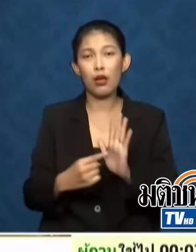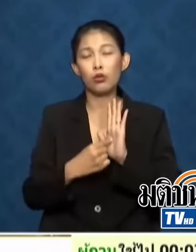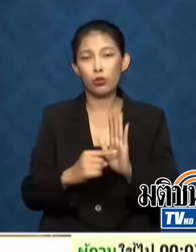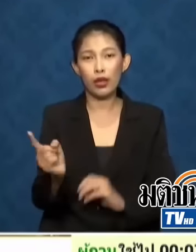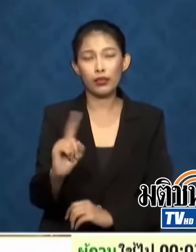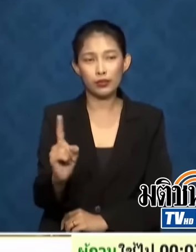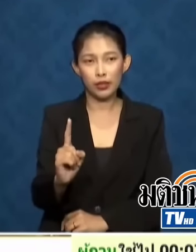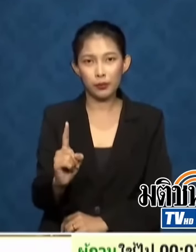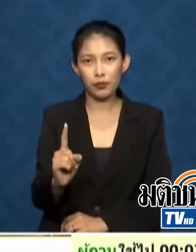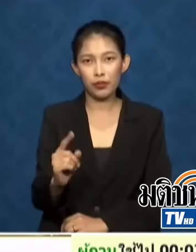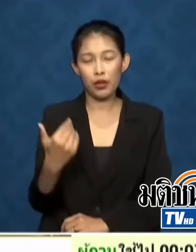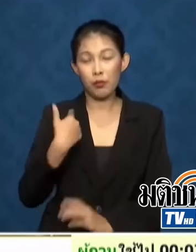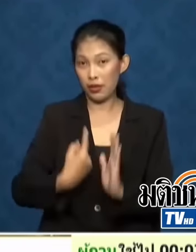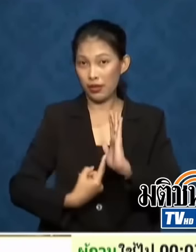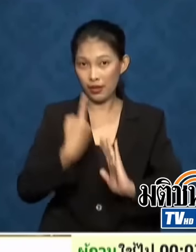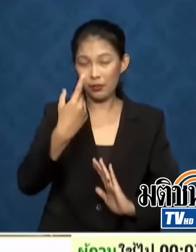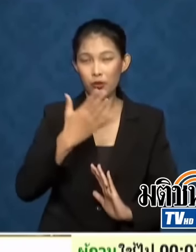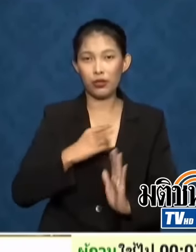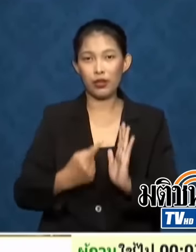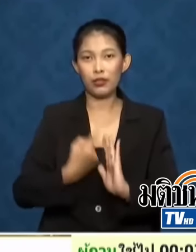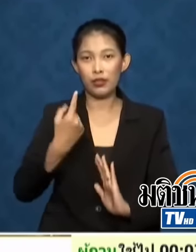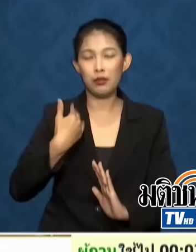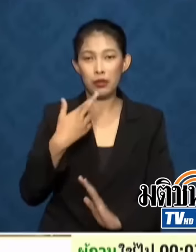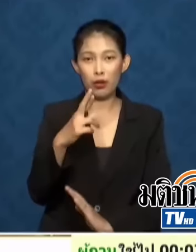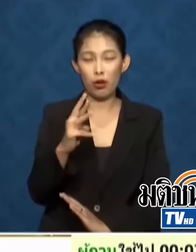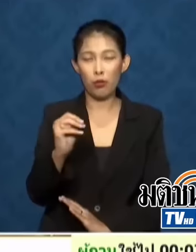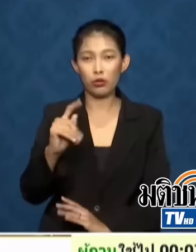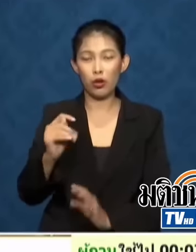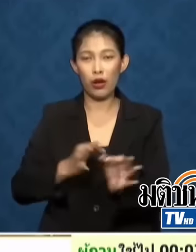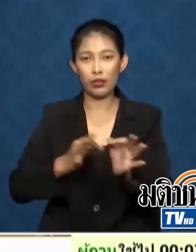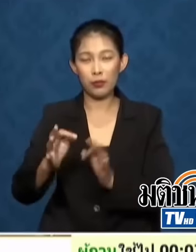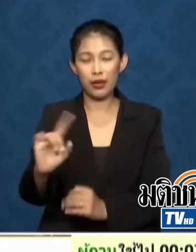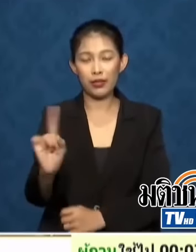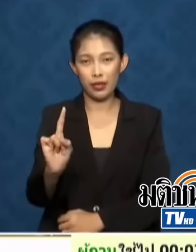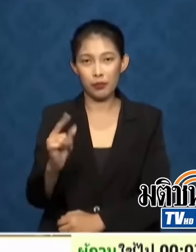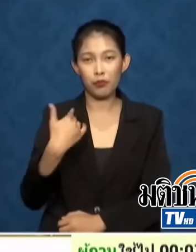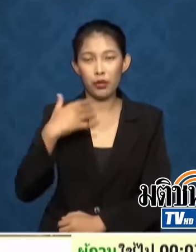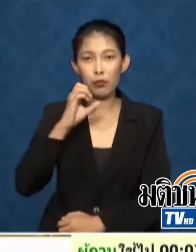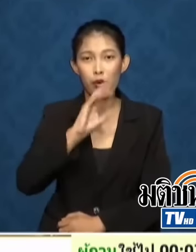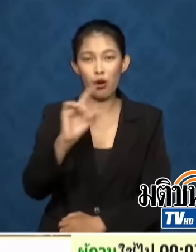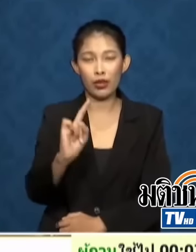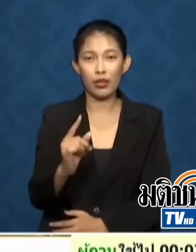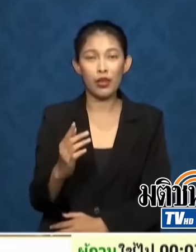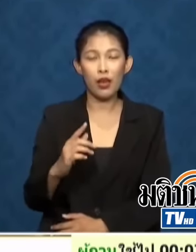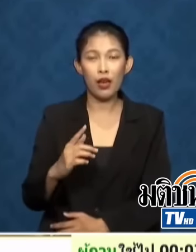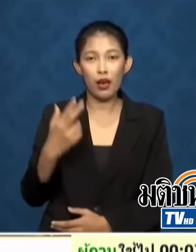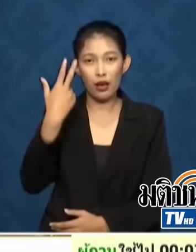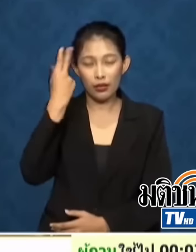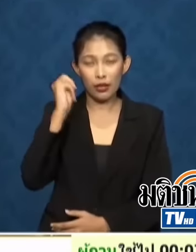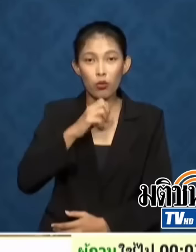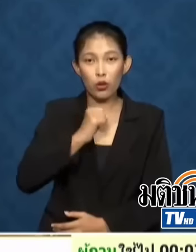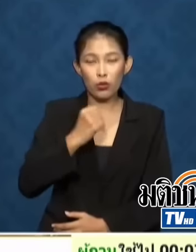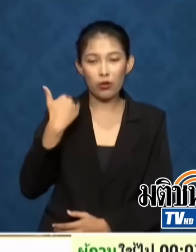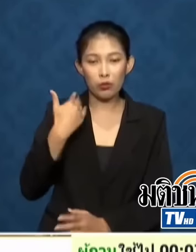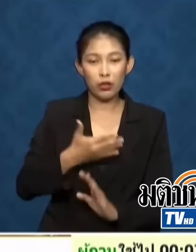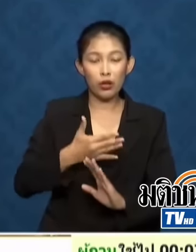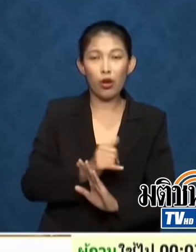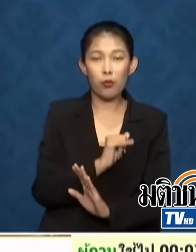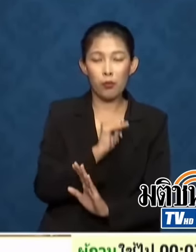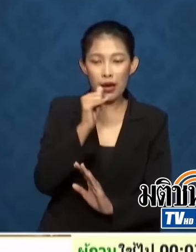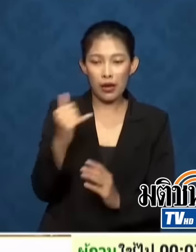านเริ่มต้นก่อนนะครับอันนี้สิ่งที่ท่านรัฐมนตรีชี้แจงท่านบอกว่าท่านอดีตนายกเนี่ยเข้ามาก่อนที่รัฐบาลชุดนี้จะตั้